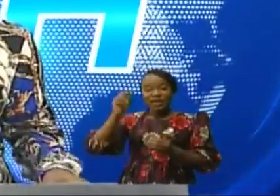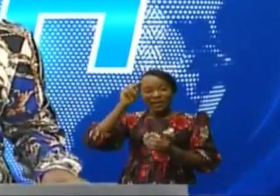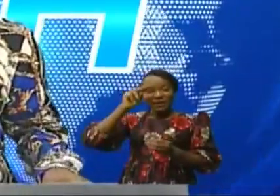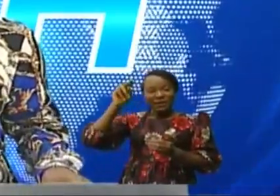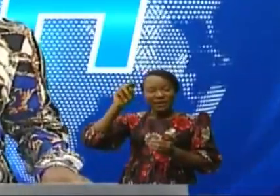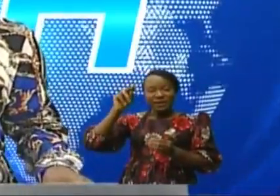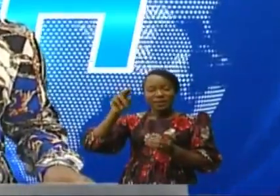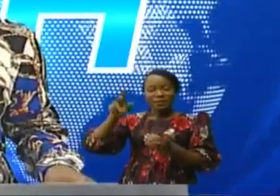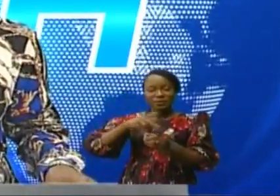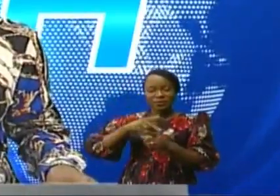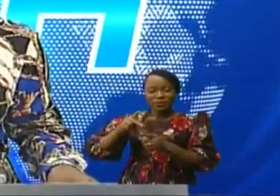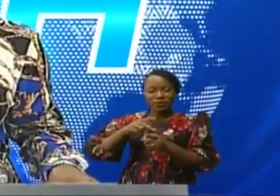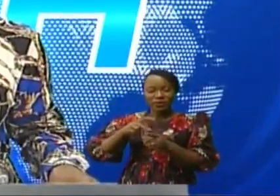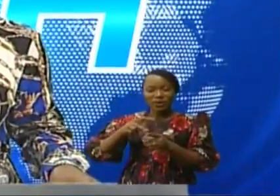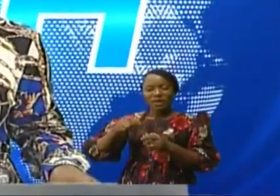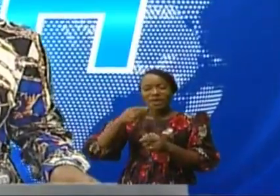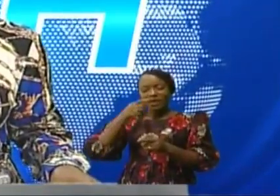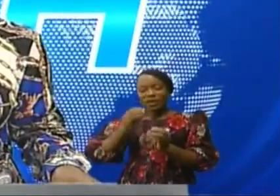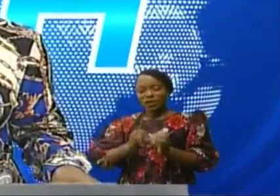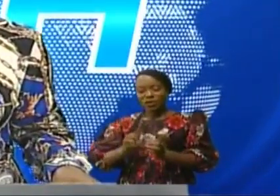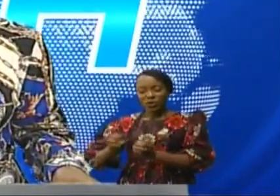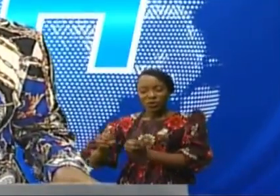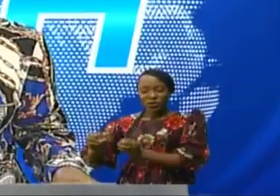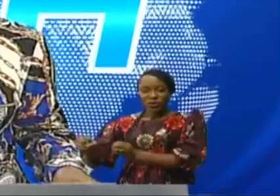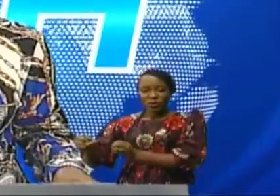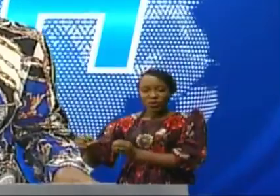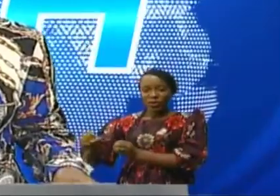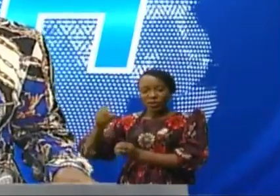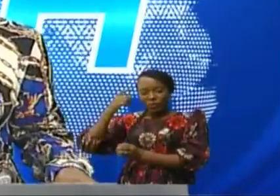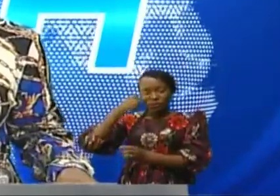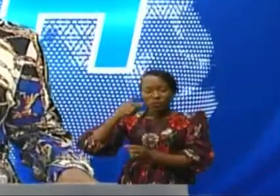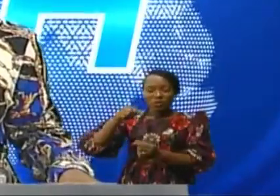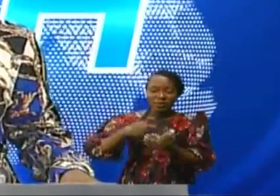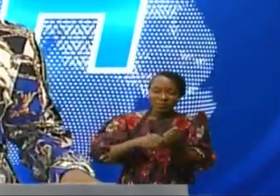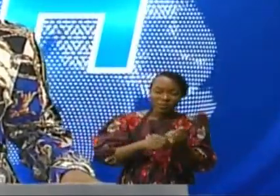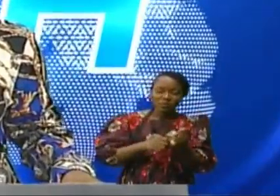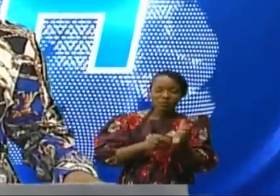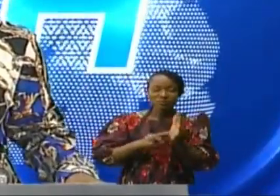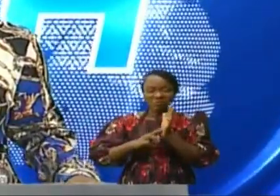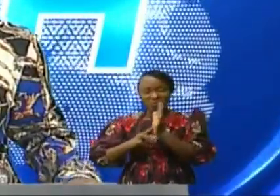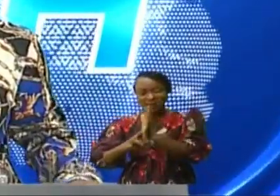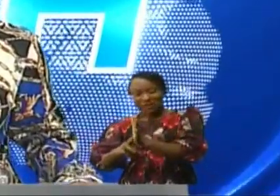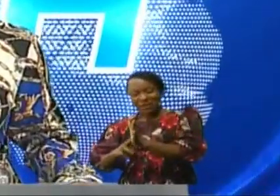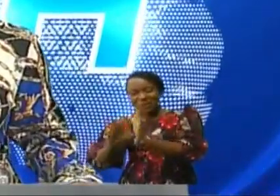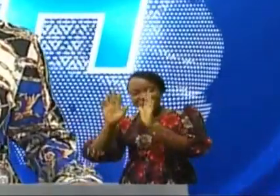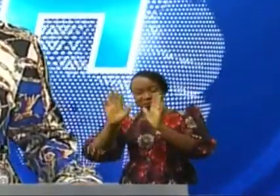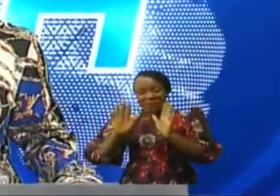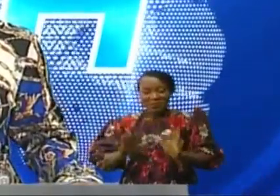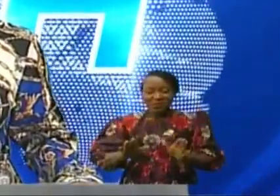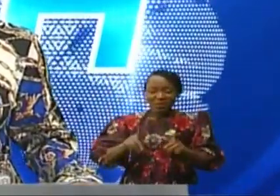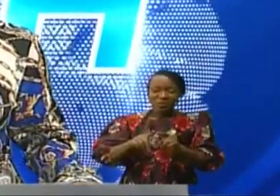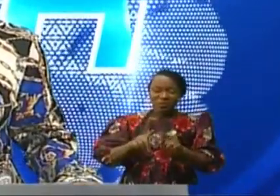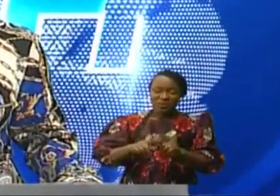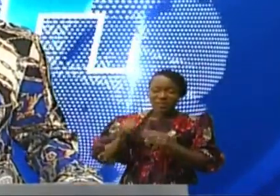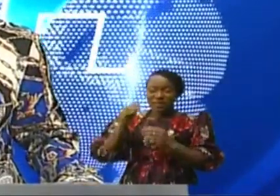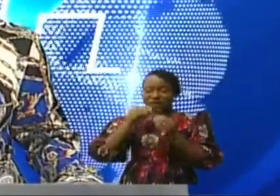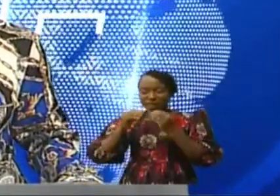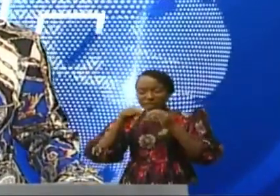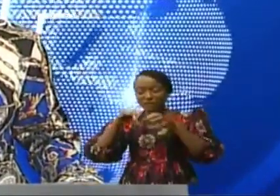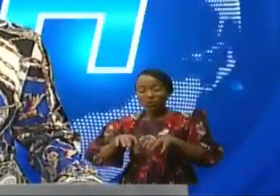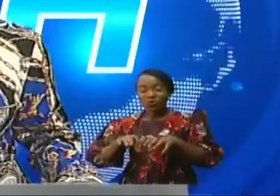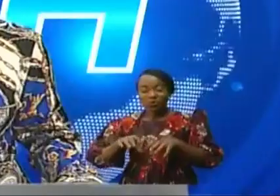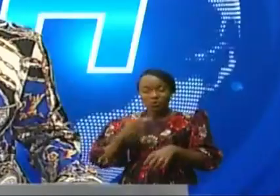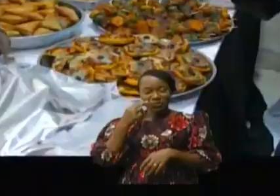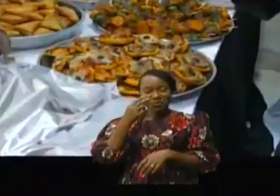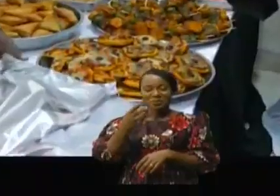organisé une journée de buffet ordinatoire pour présenter les merveilles des habitudes alimentaires de la RDC. Céline